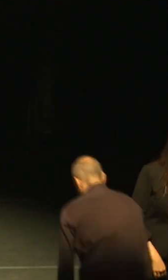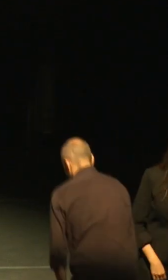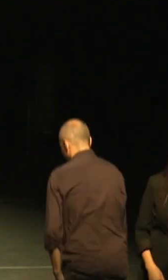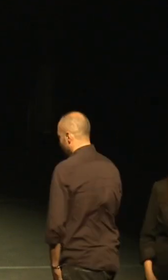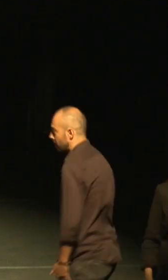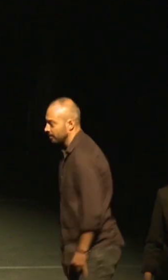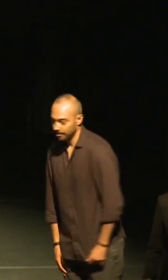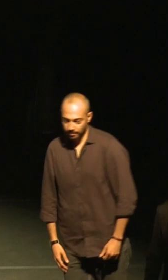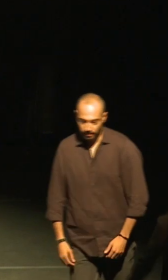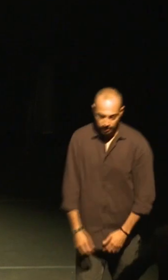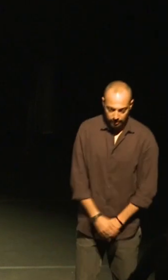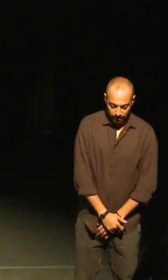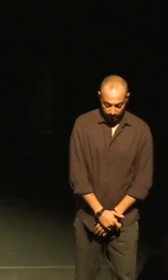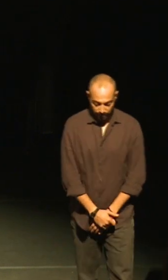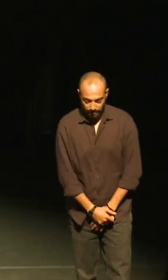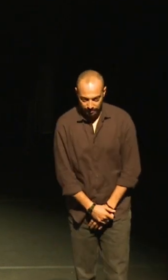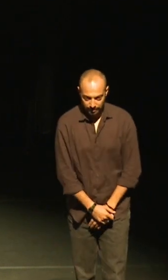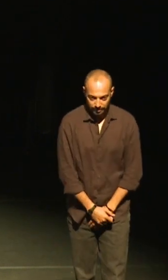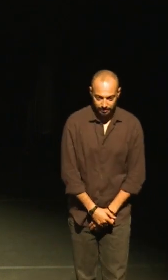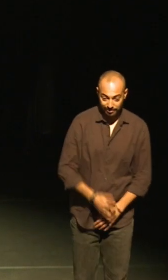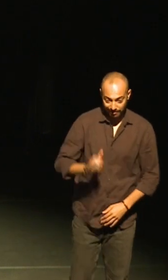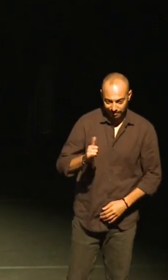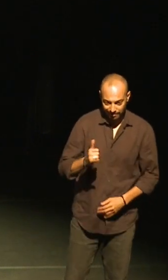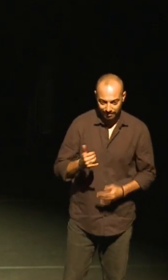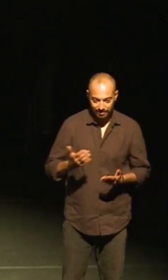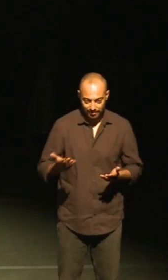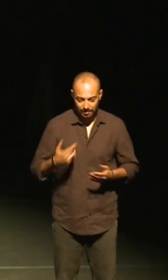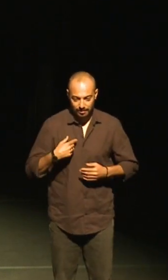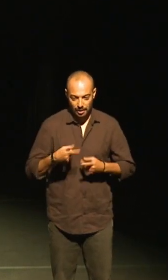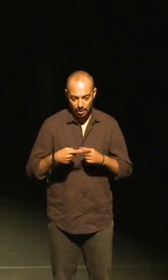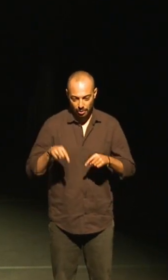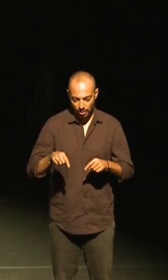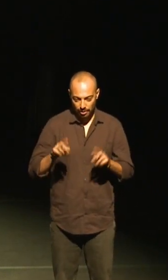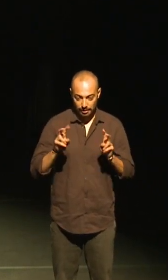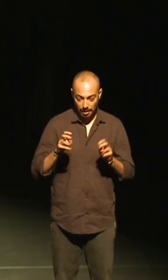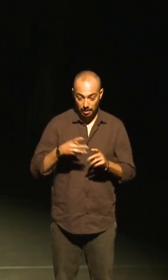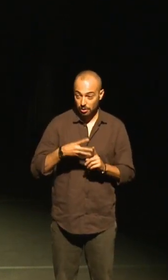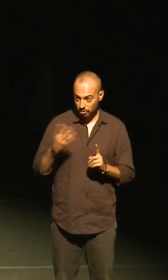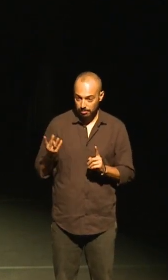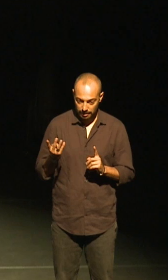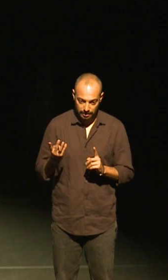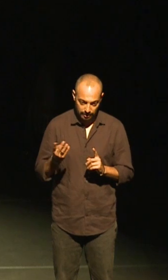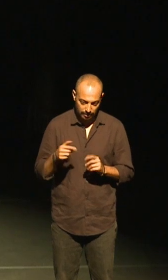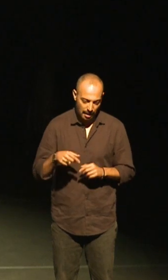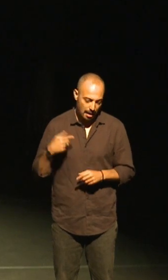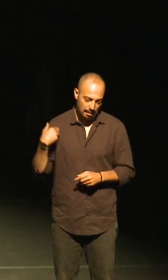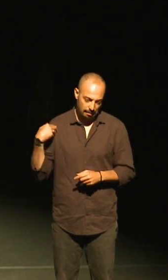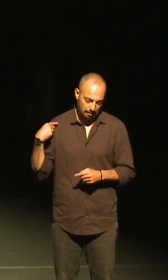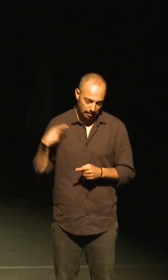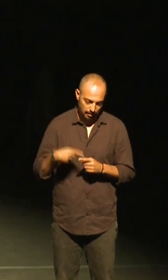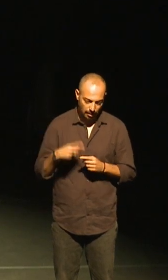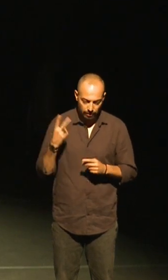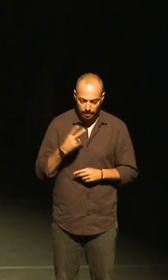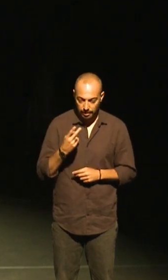Global inclusion su LG TV una riunione molto interessante molti anni fa nella quale Dovevamo scegliere per